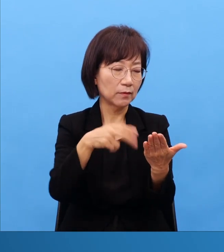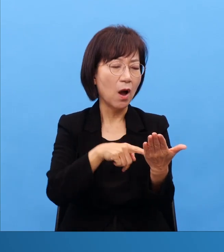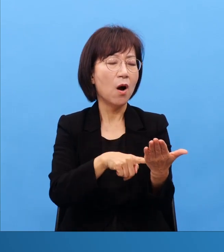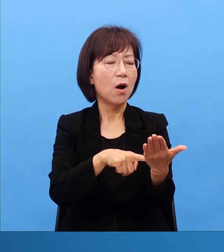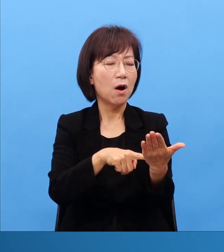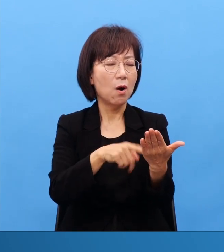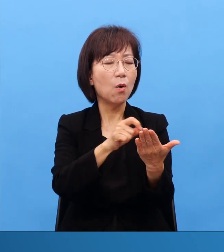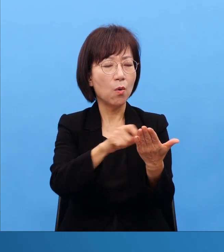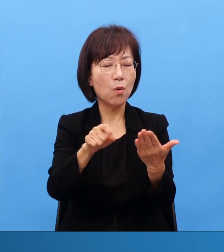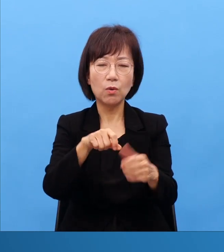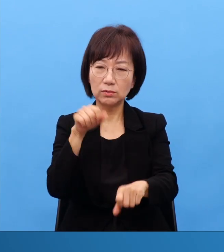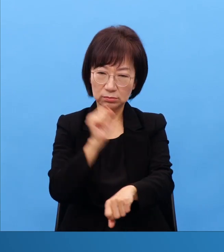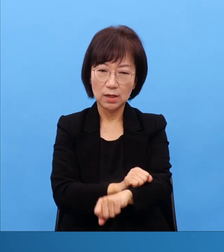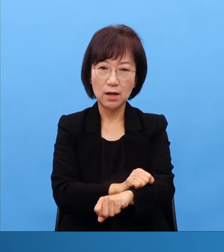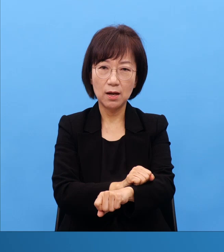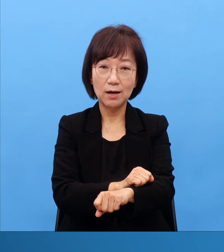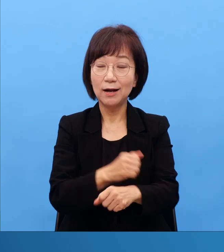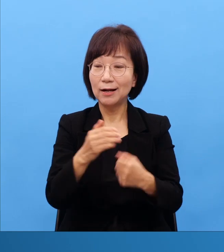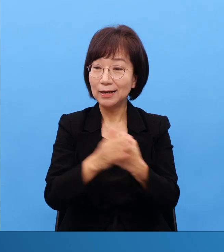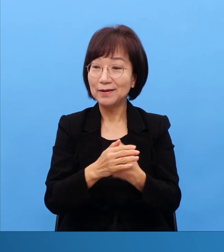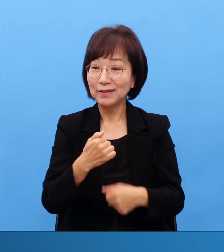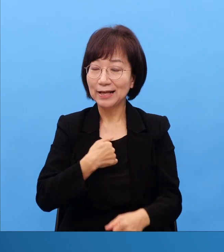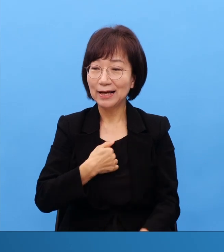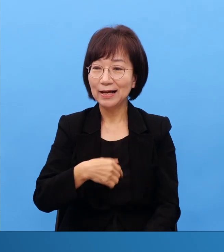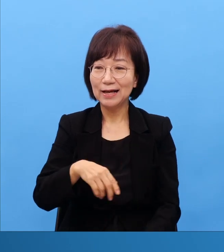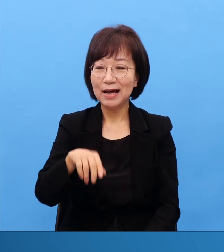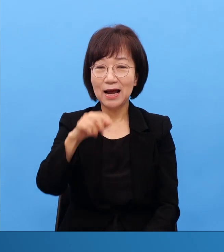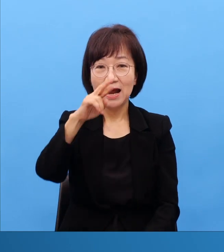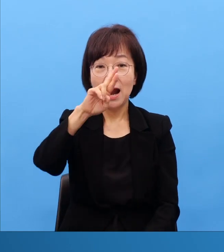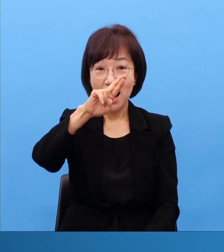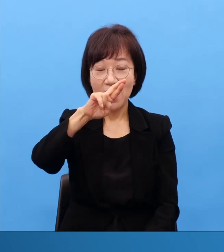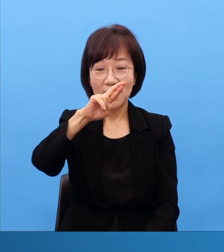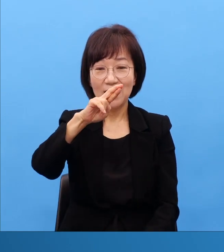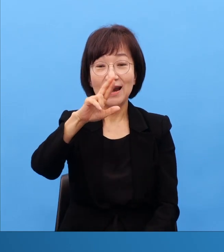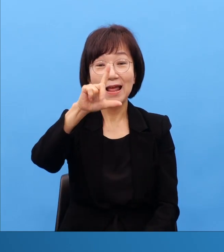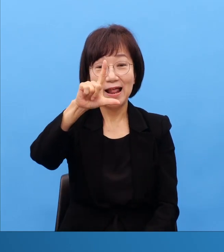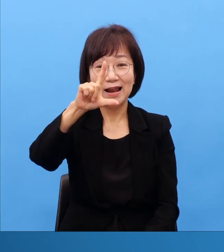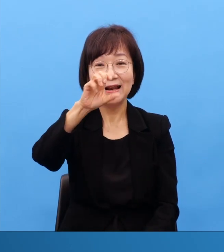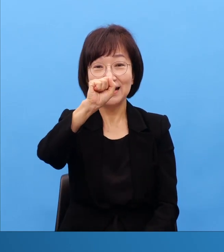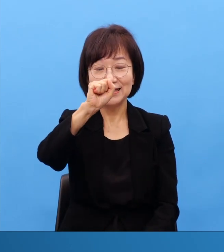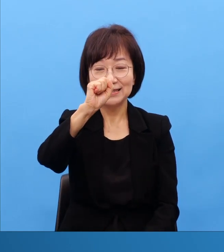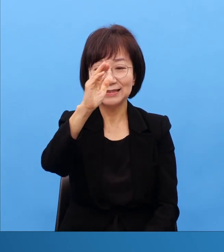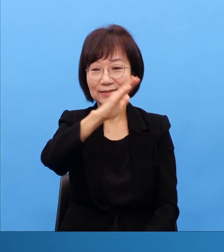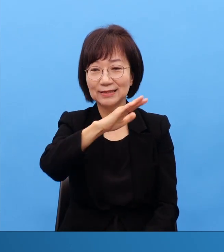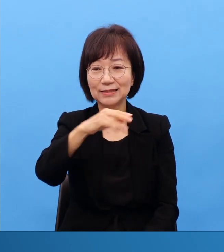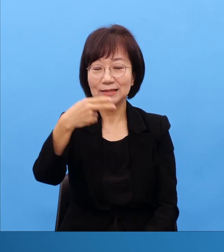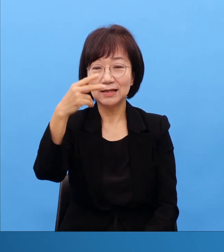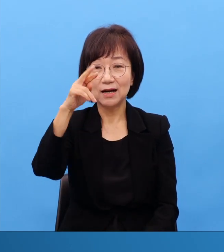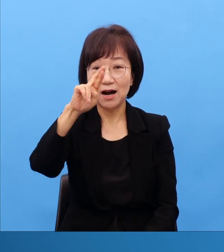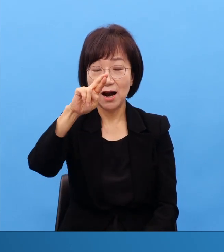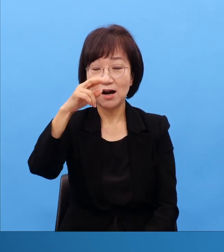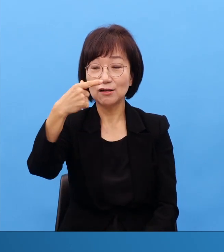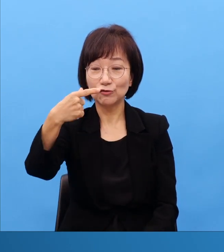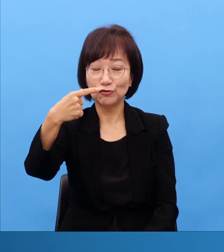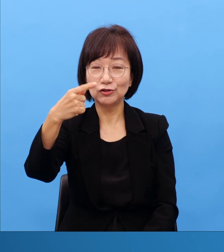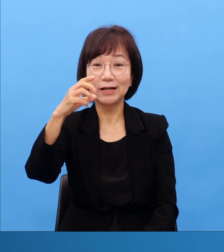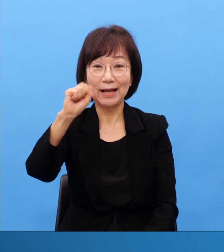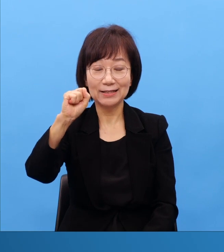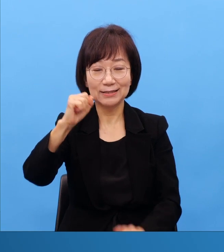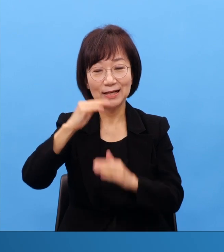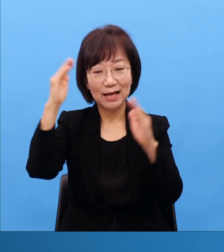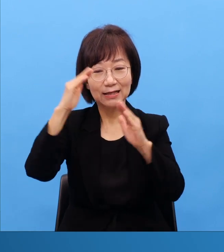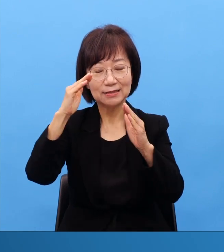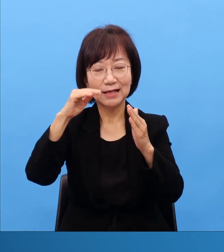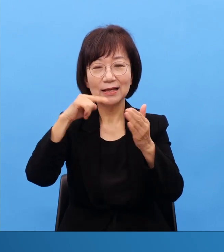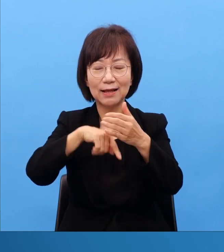명씩 주라고 그렇게 부탁도 했습니다. And so I actually requested the student to Hoshim Yang to